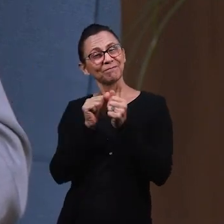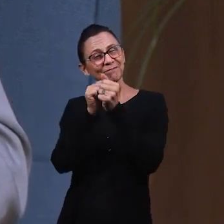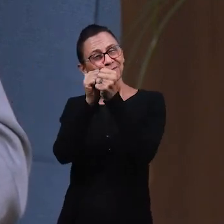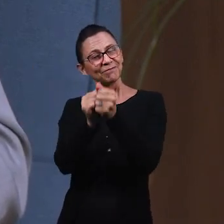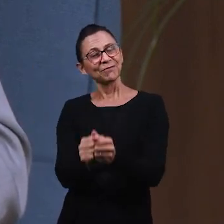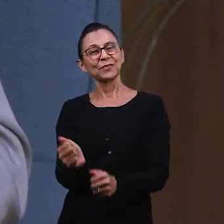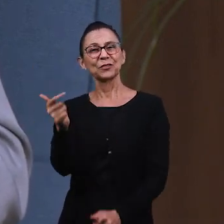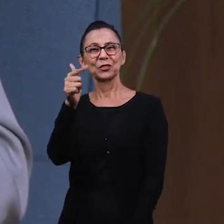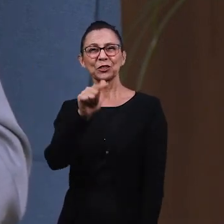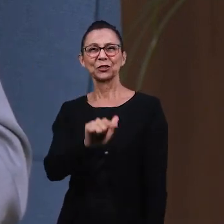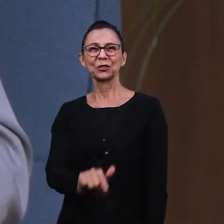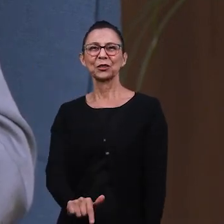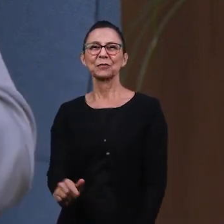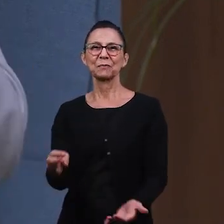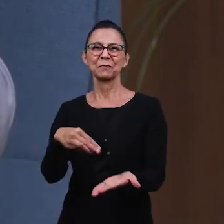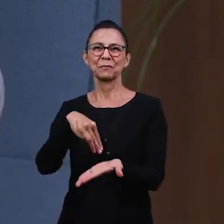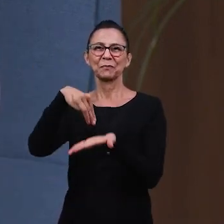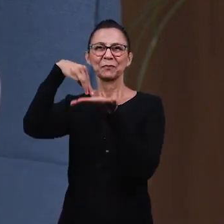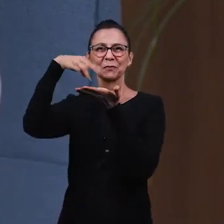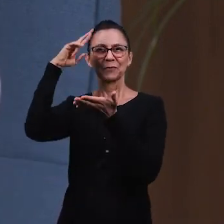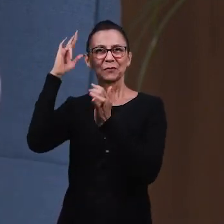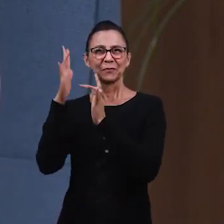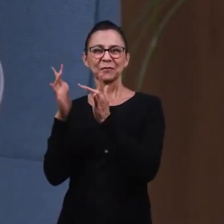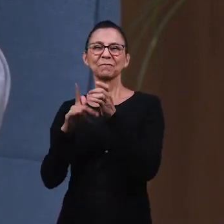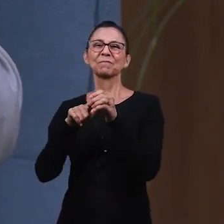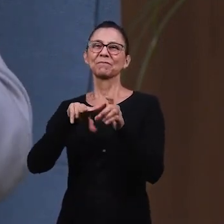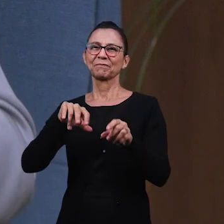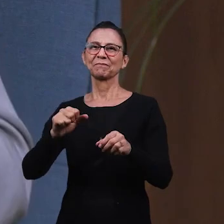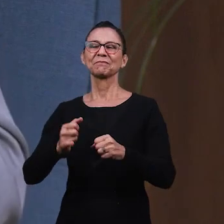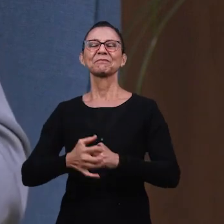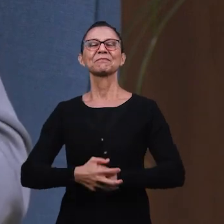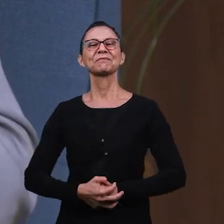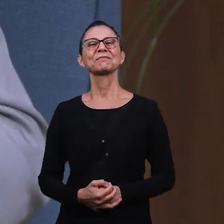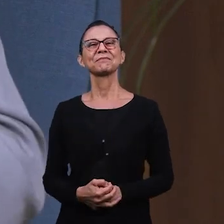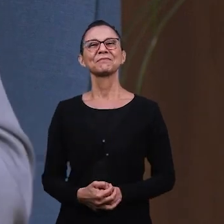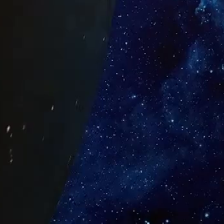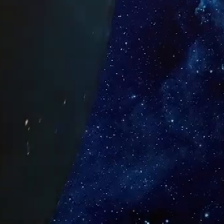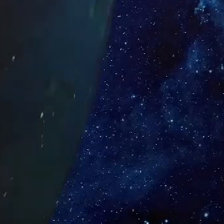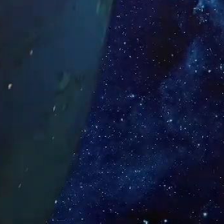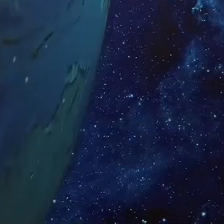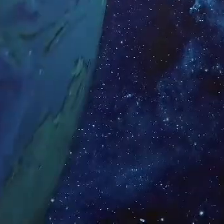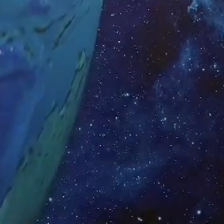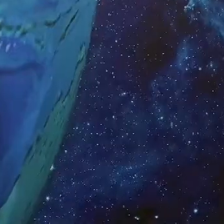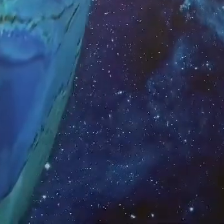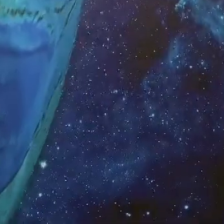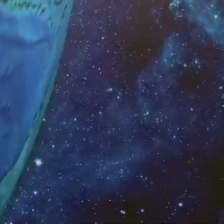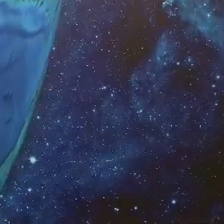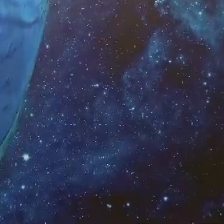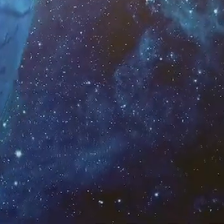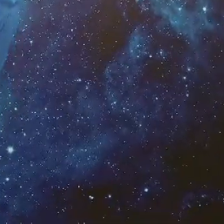nous serons à nouveau ensemble. Maranatha, le Seigneur Jésus vient.